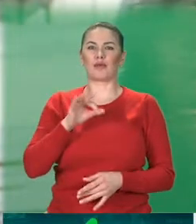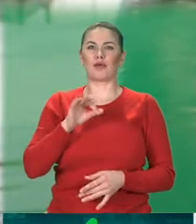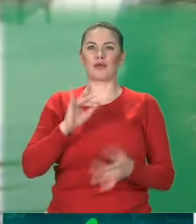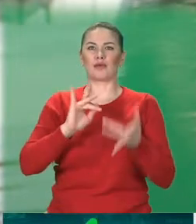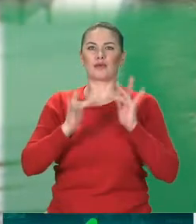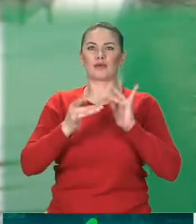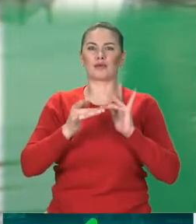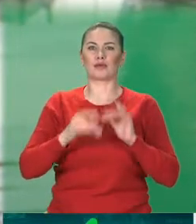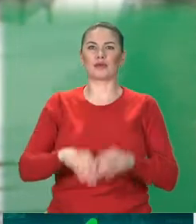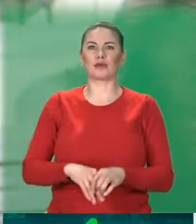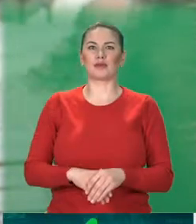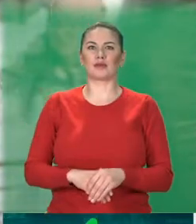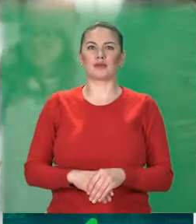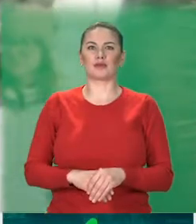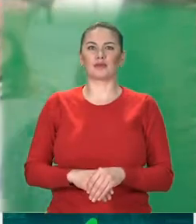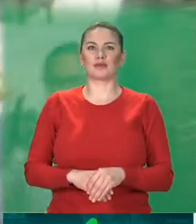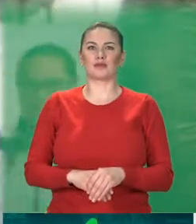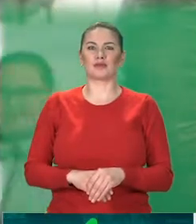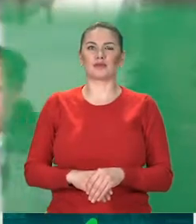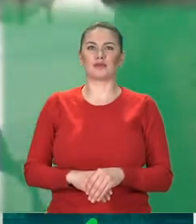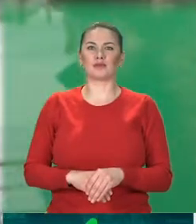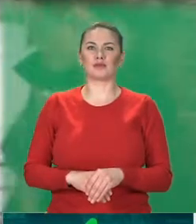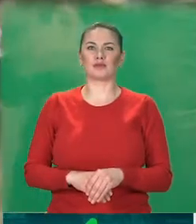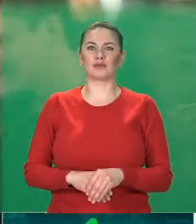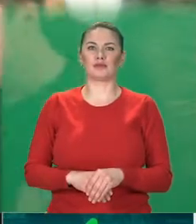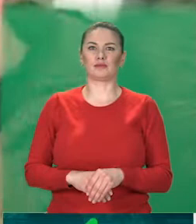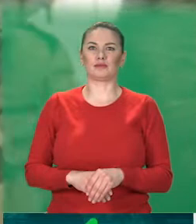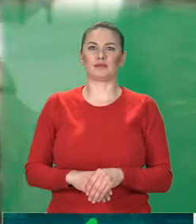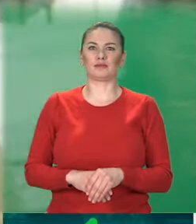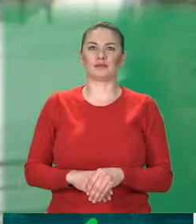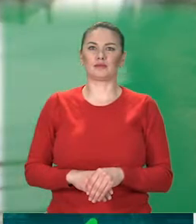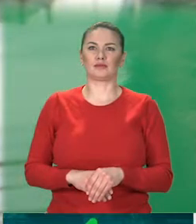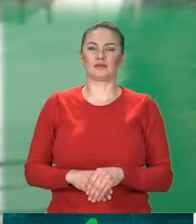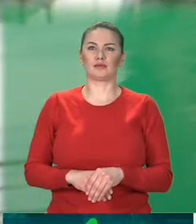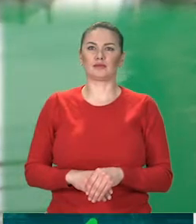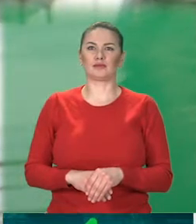просторам интернета, соцсетям и так далее. Ну, то есть вот